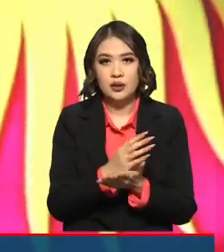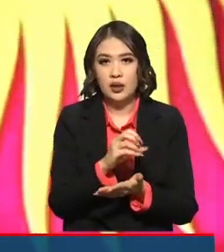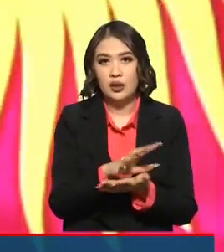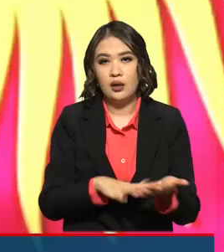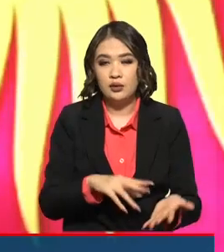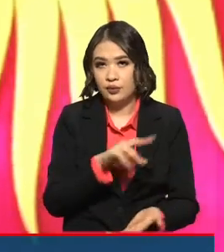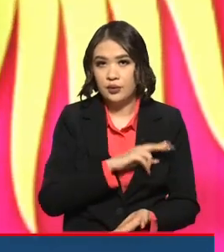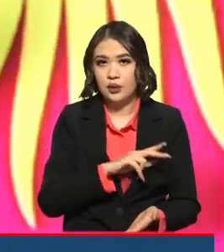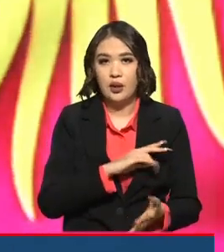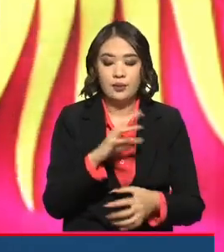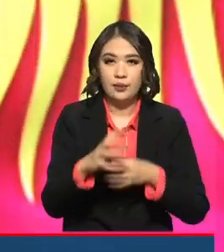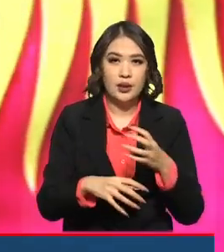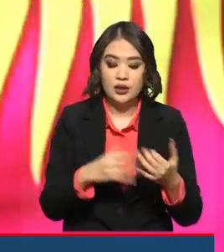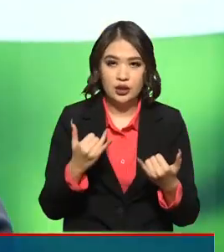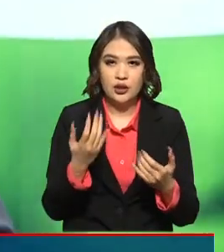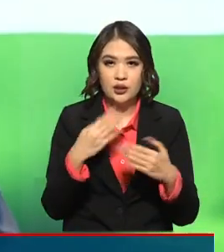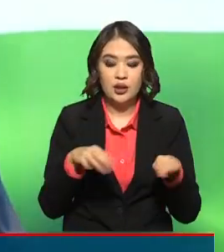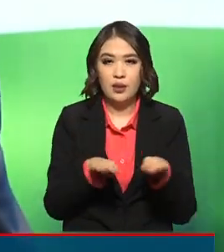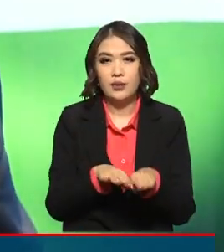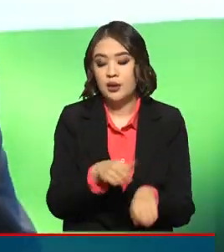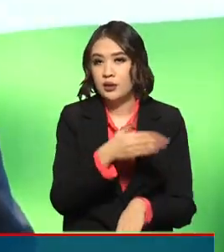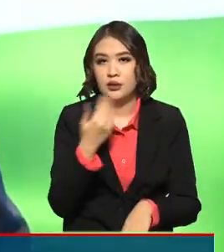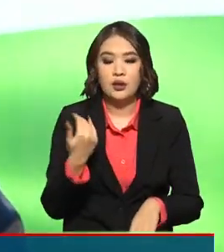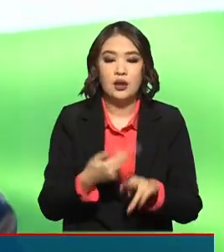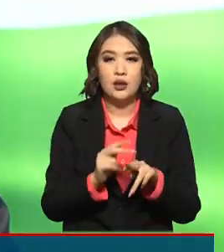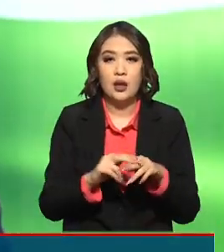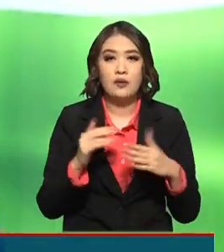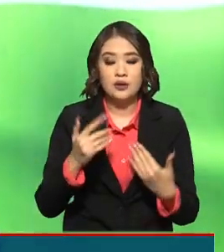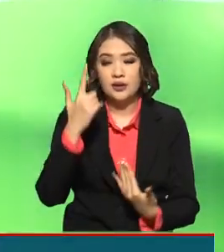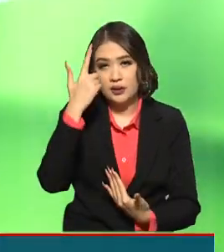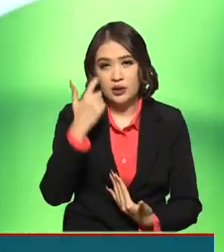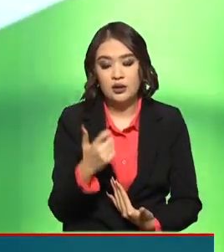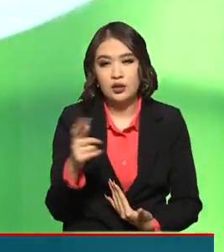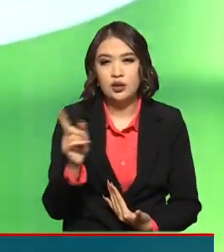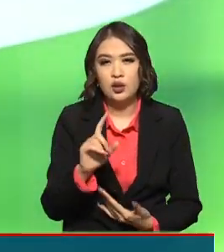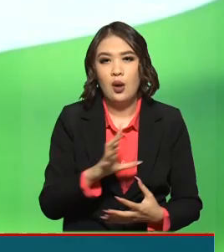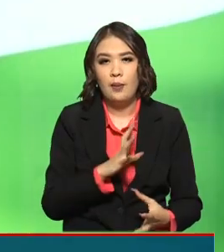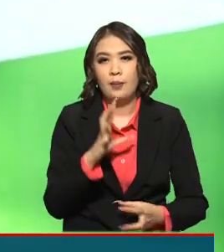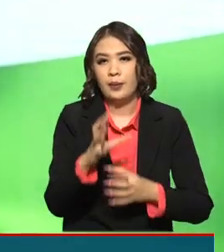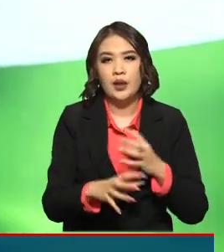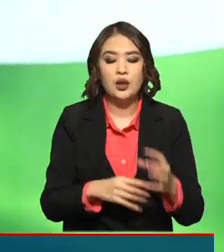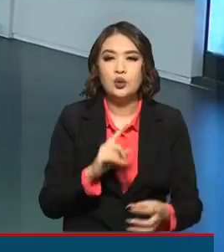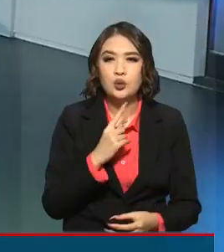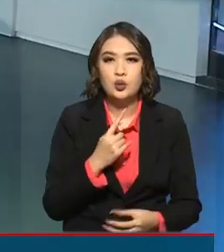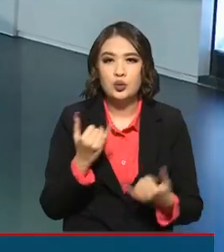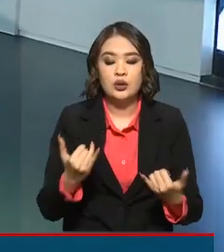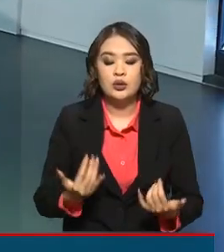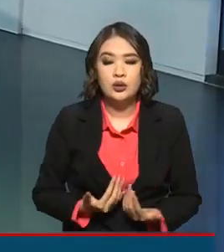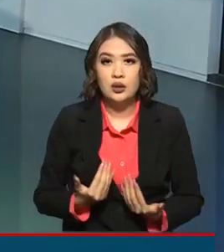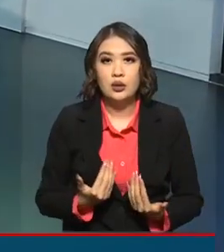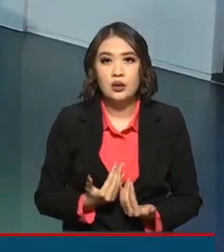дальнейшем? Ситуация в мире сейчас нестабильная. Вы знаете, действительно, сейчас мир переживает очень трудные времена. Значит,